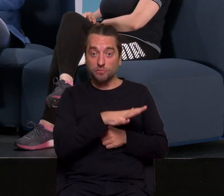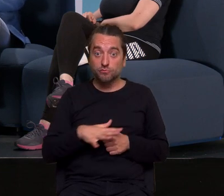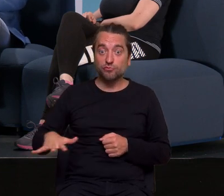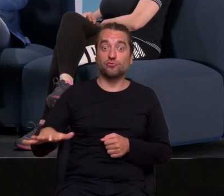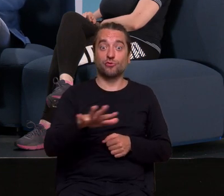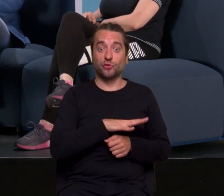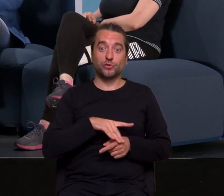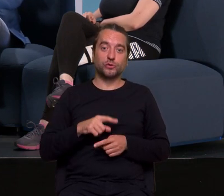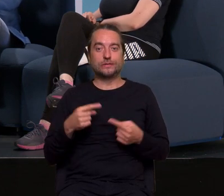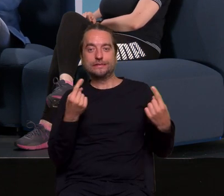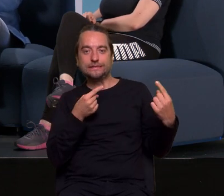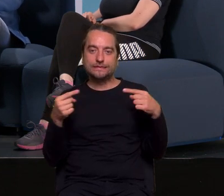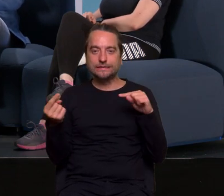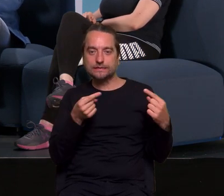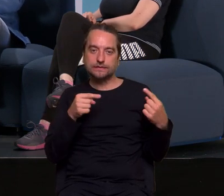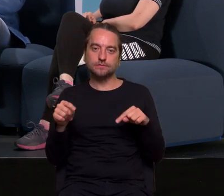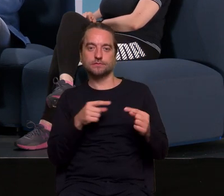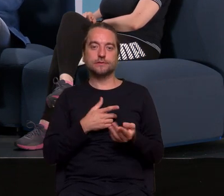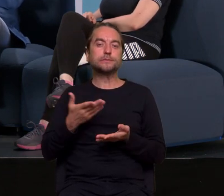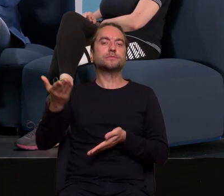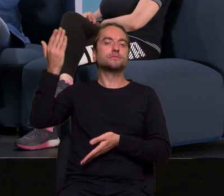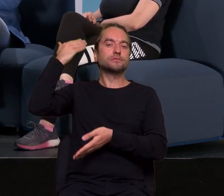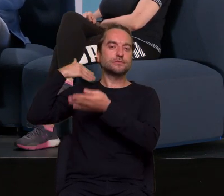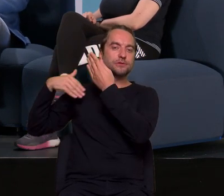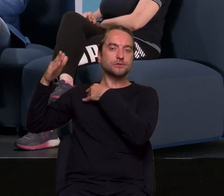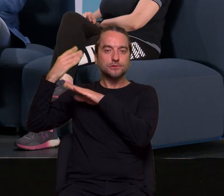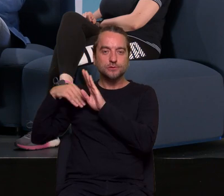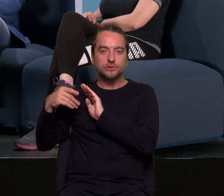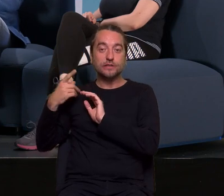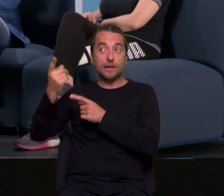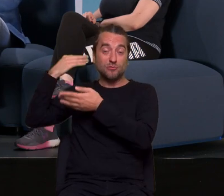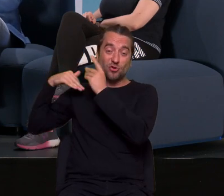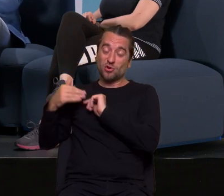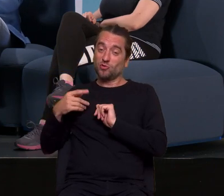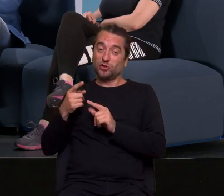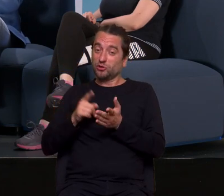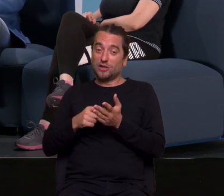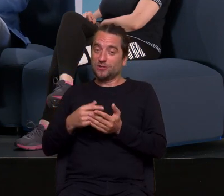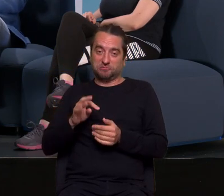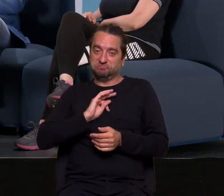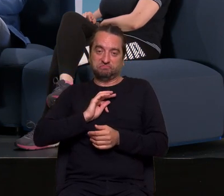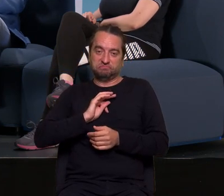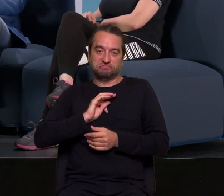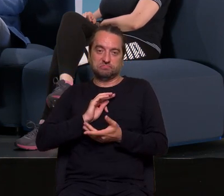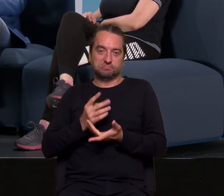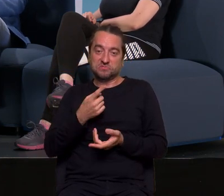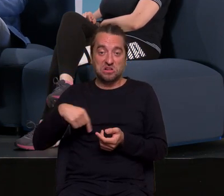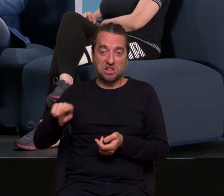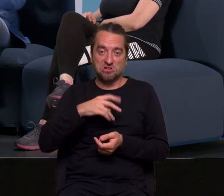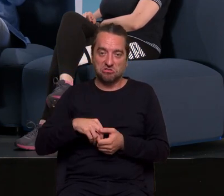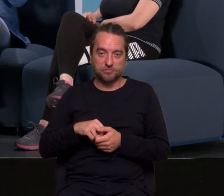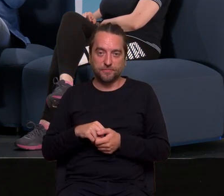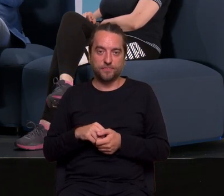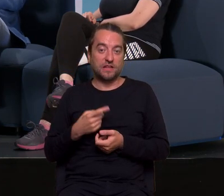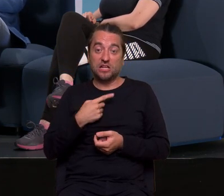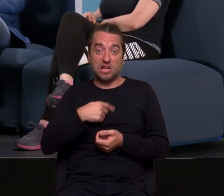oczywiście my ciągle negocjujemy z jakąś przeszłością i ta przeszłość czasami jest nie nasza, nie? Jakby, bo my czasami jej na przykład nie rozumiemy.